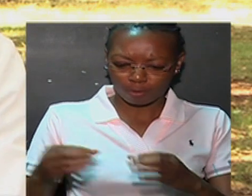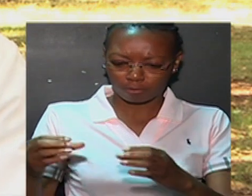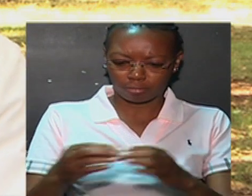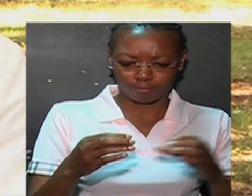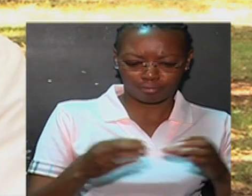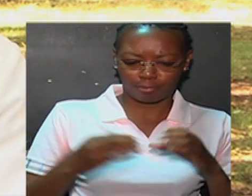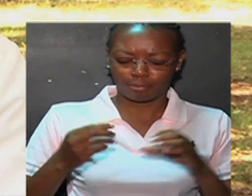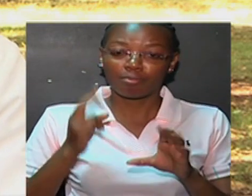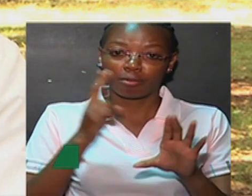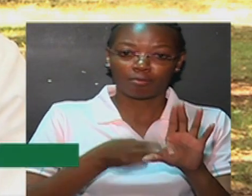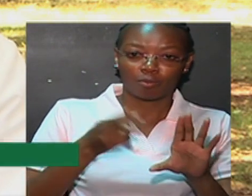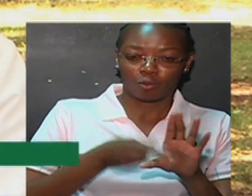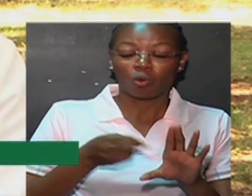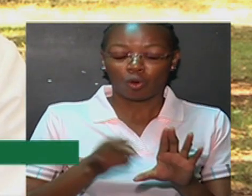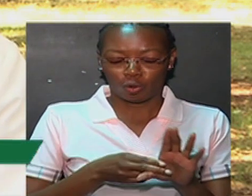kuuza fresh